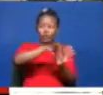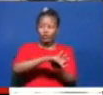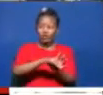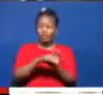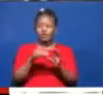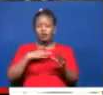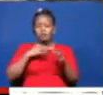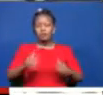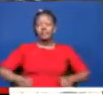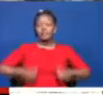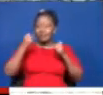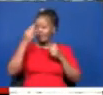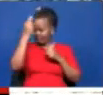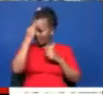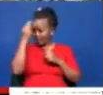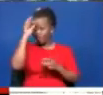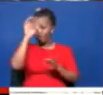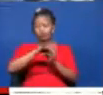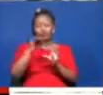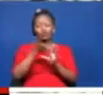Narok nichague kiongozi mwenye ananifaa.